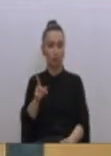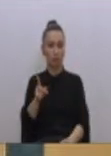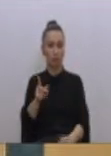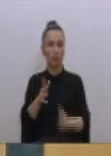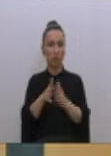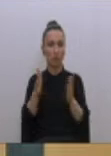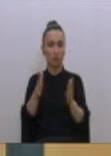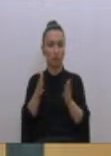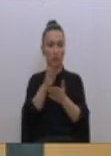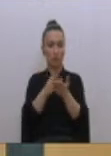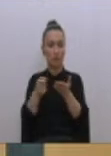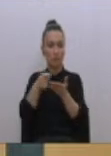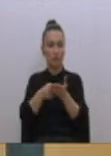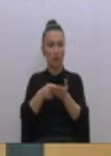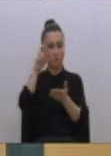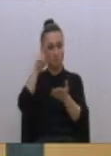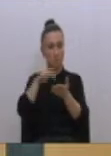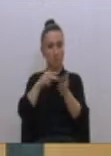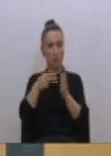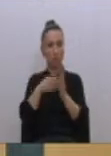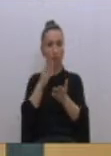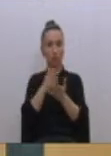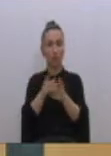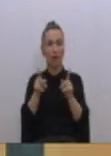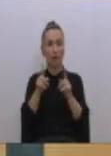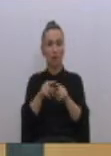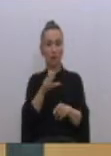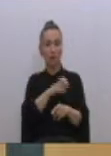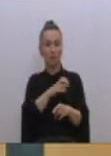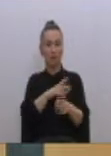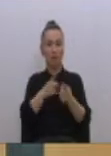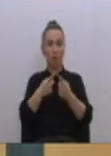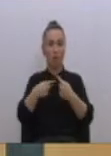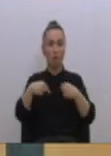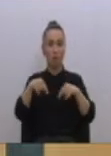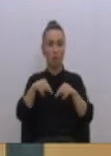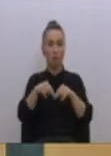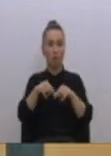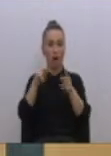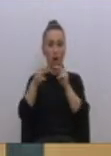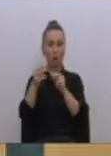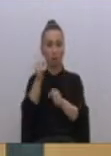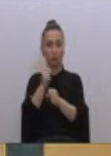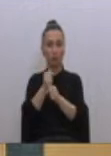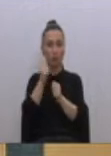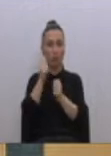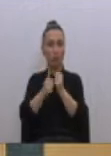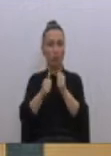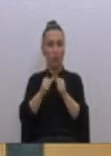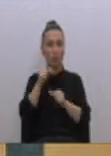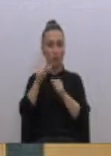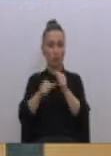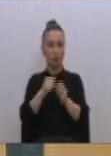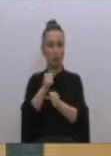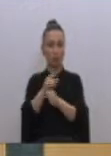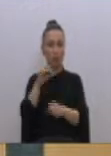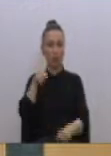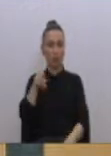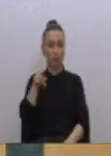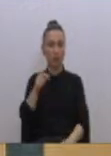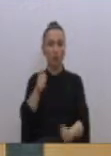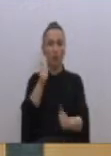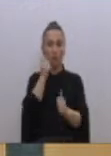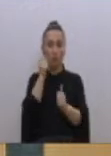დიდი წილი არის ბიუჯეტის დაფინანსება და ესეთ სხვა ორგანიზაციების აუდირებას ყოველწლიურად ვახდენთ,